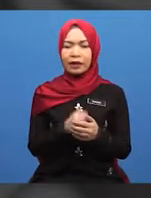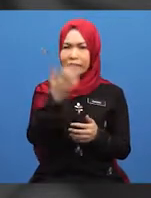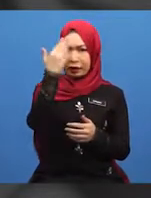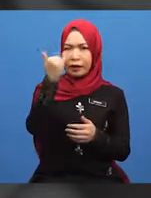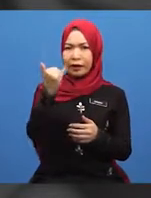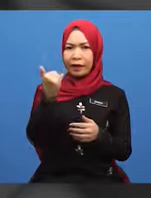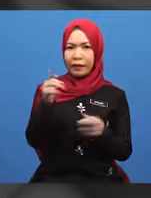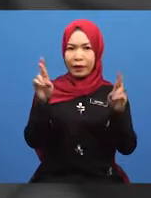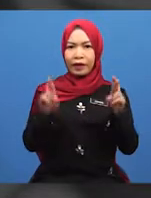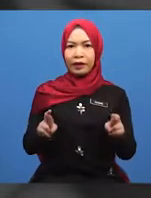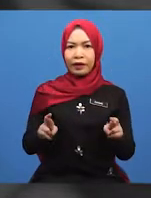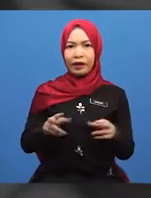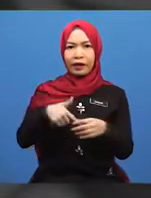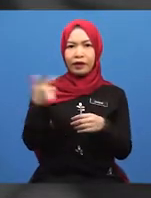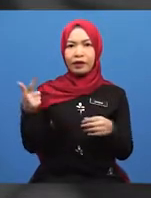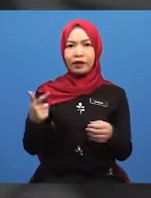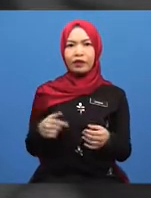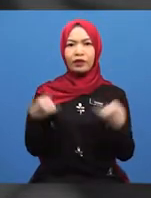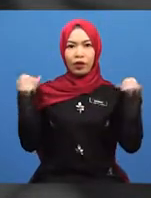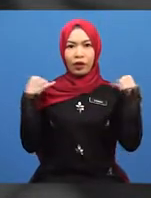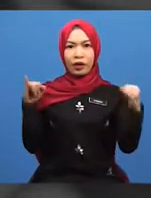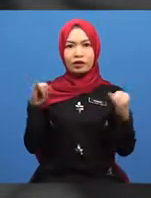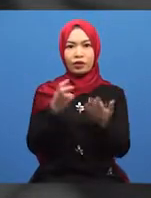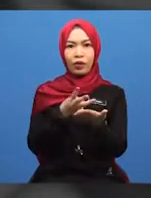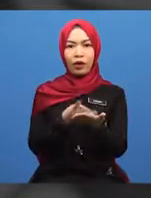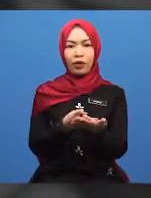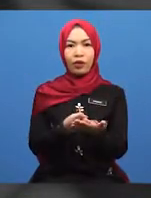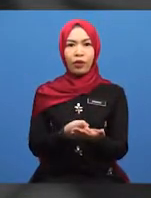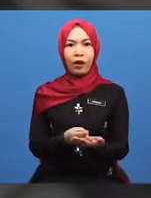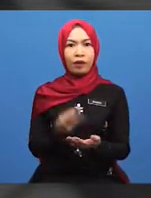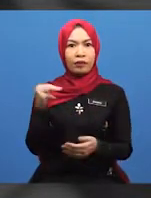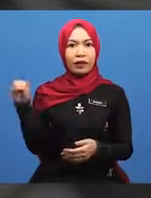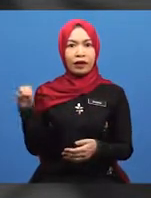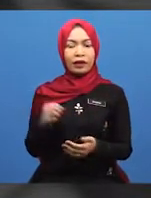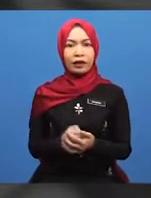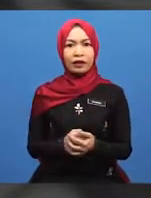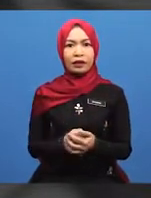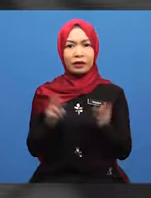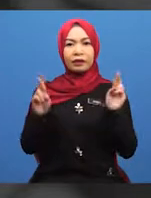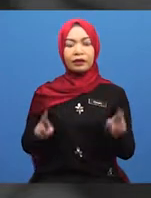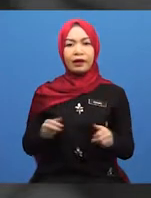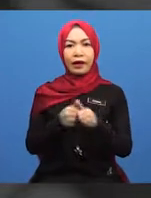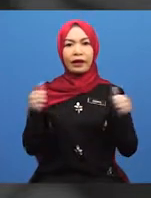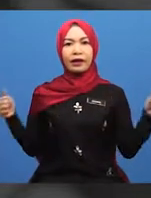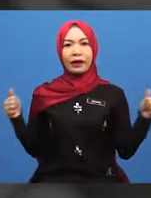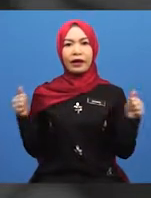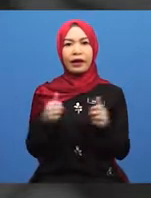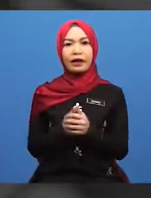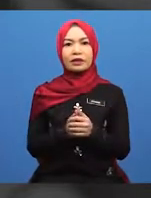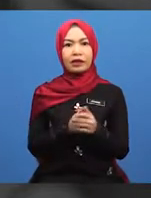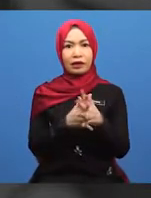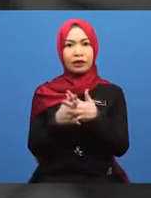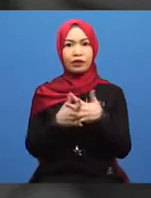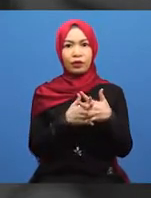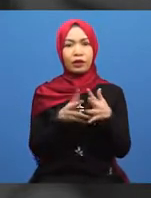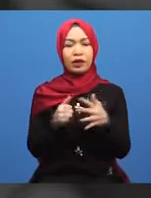rakyat asing menjual mata wang mereka di pasaran wang. Rakyat asing, umpamanya orang Amerika Syarikat,